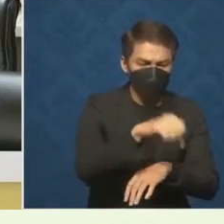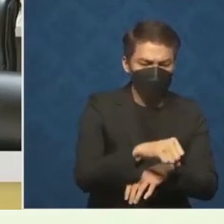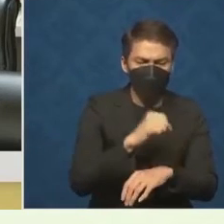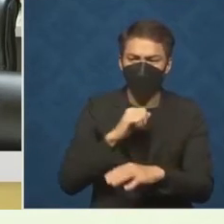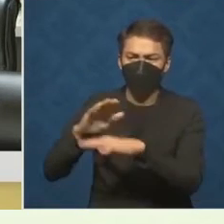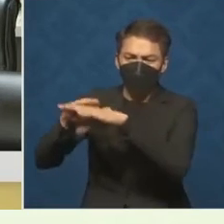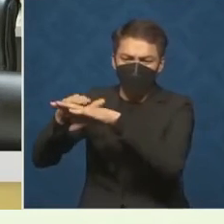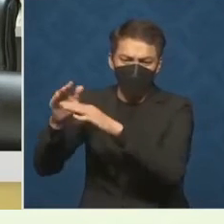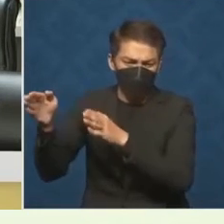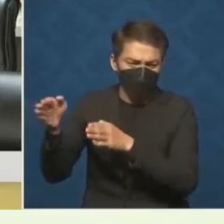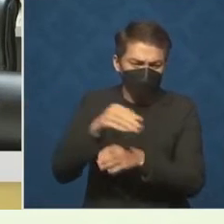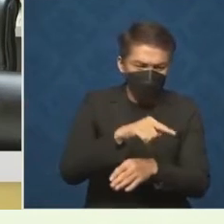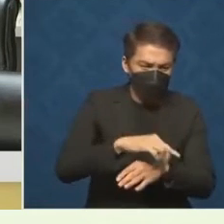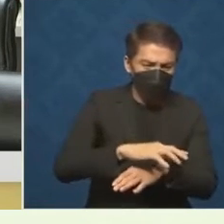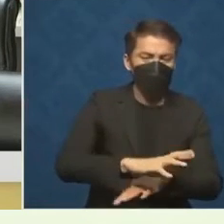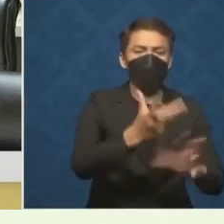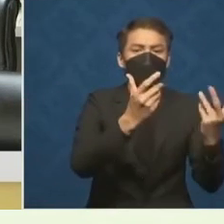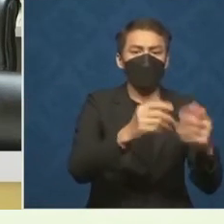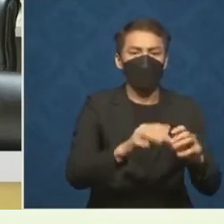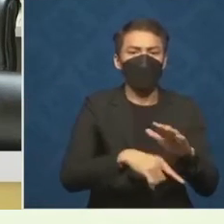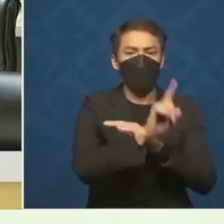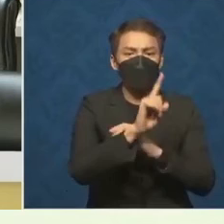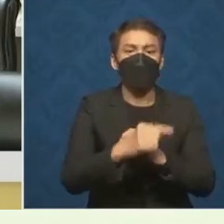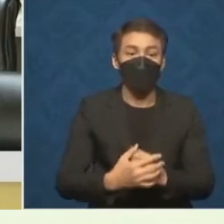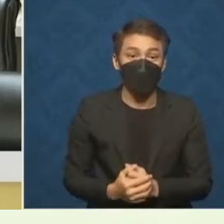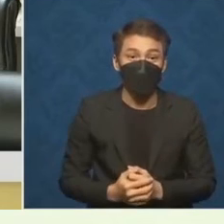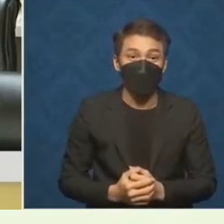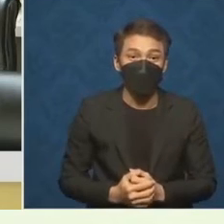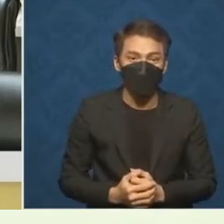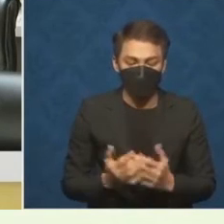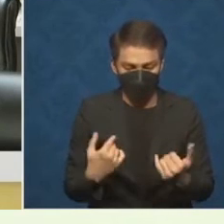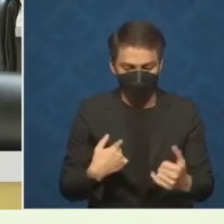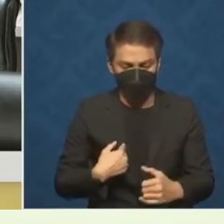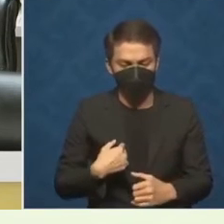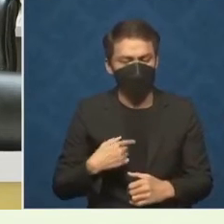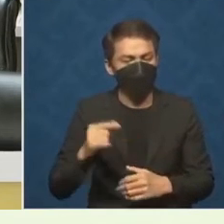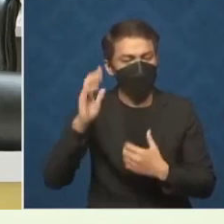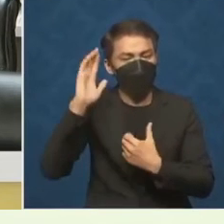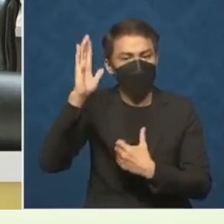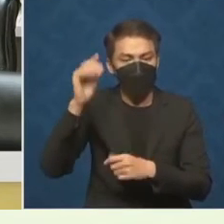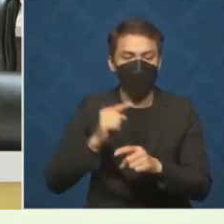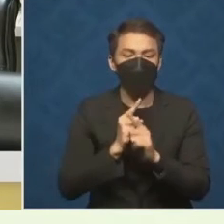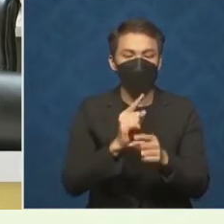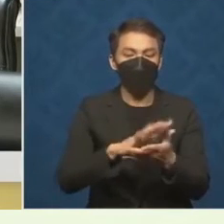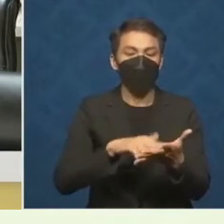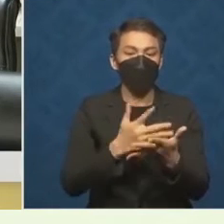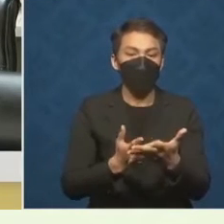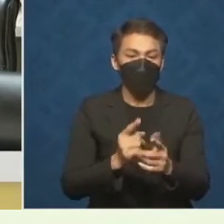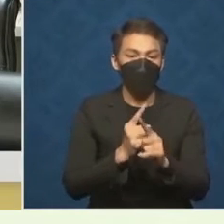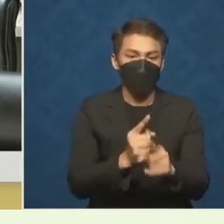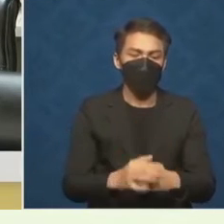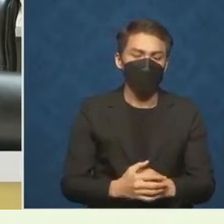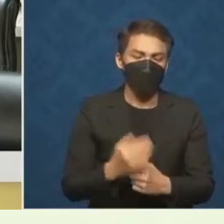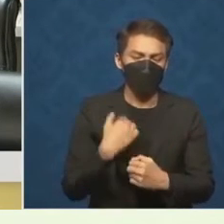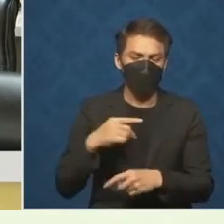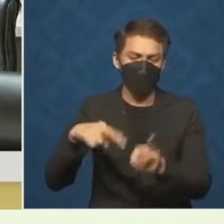ดแล้วนะครับดังนั้นผมก็ได้เตรียมเพียงว่าเราก็ต้องหาเสียงตามแผนเข้าไปนะครับไม่เวลาที่จะไปตรวจส